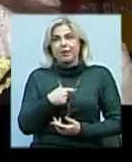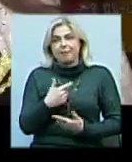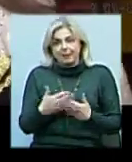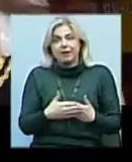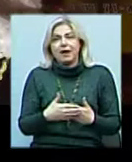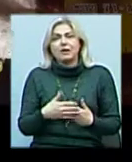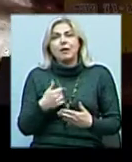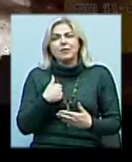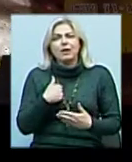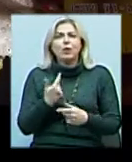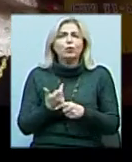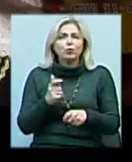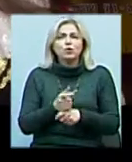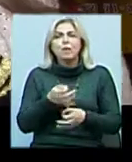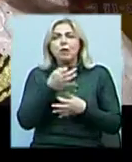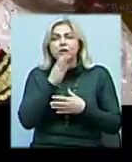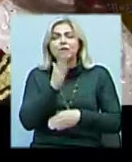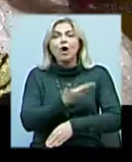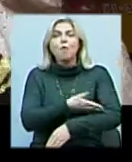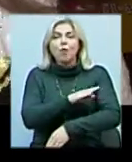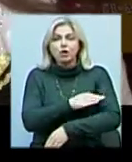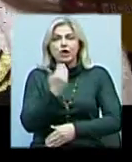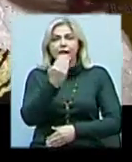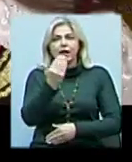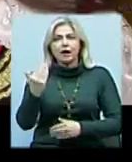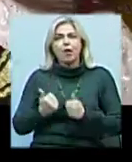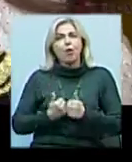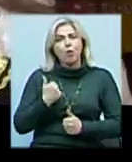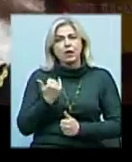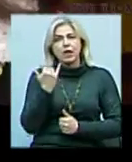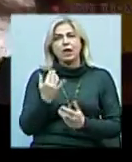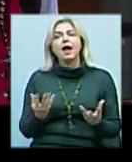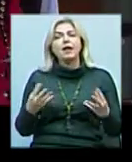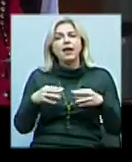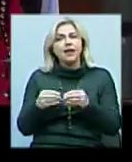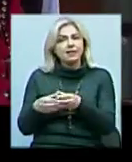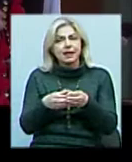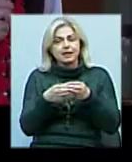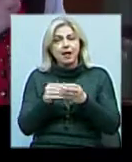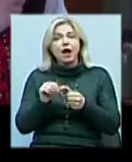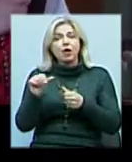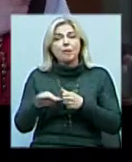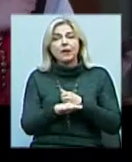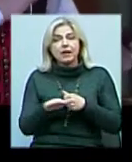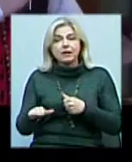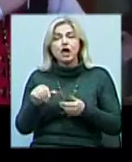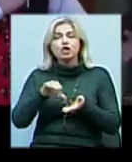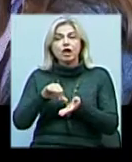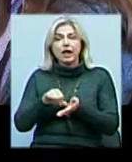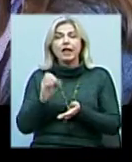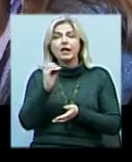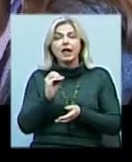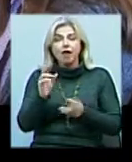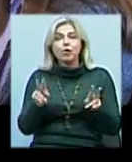дуже подобається у Польщі їх гордість, їх єдність. Окрім дітей, членів Євроклубу «Діалог»,